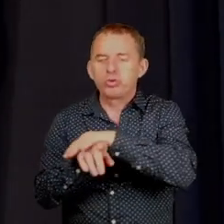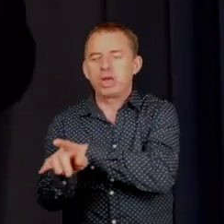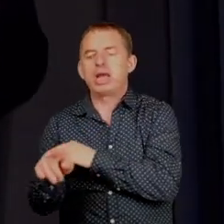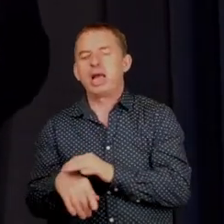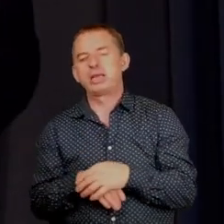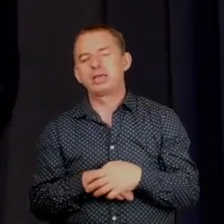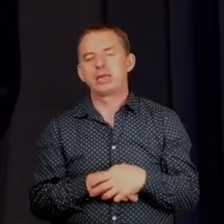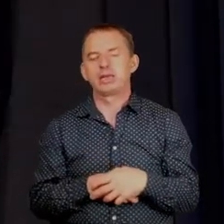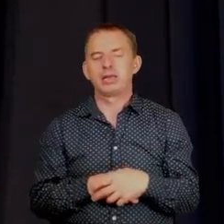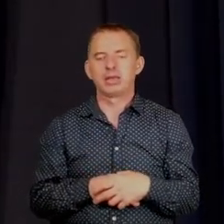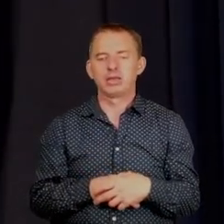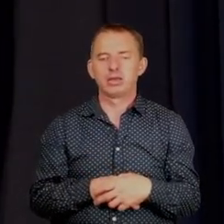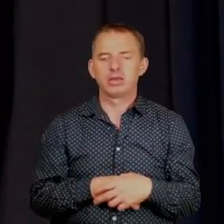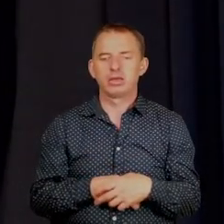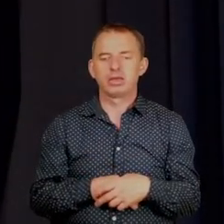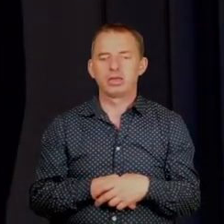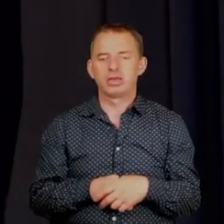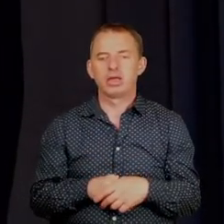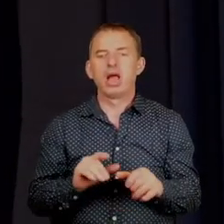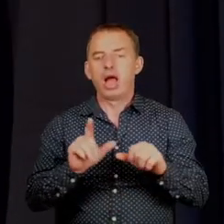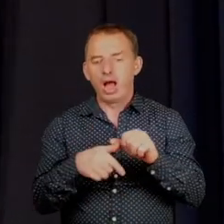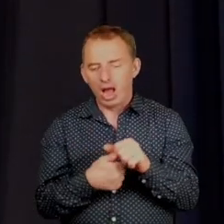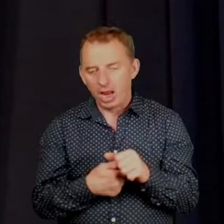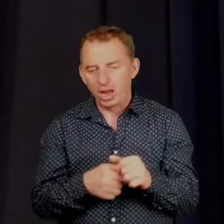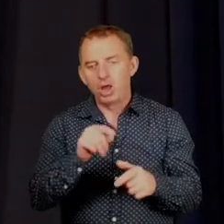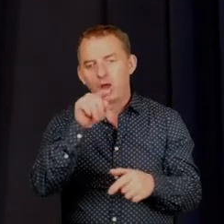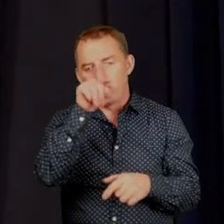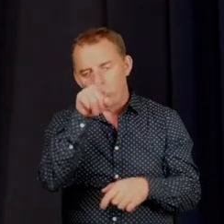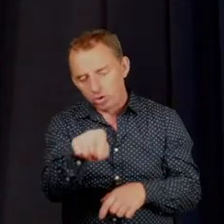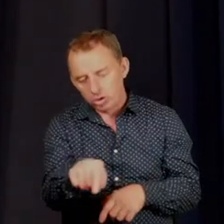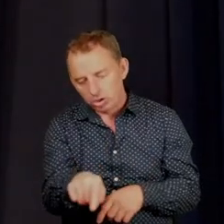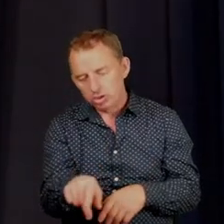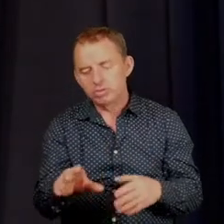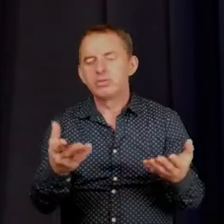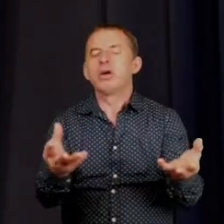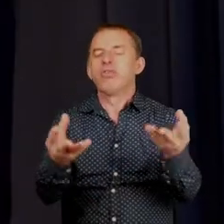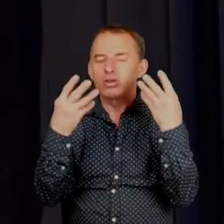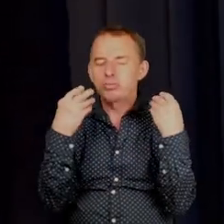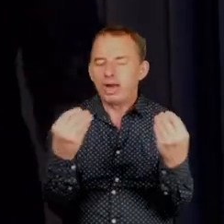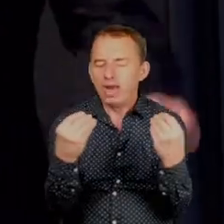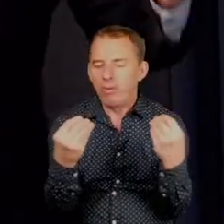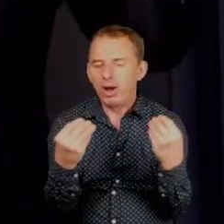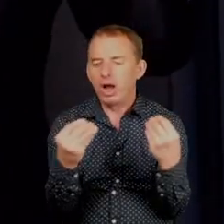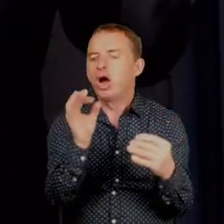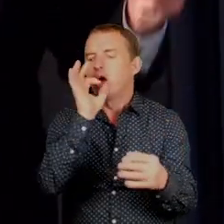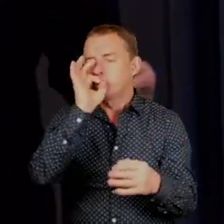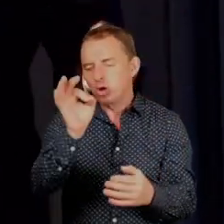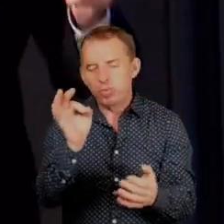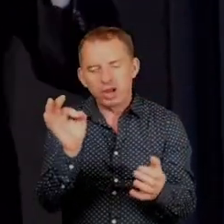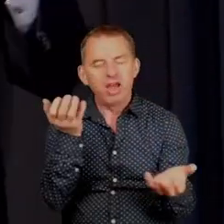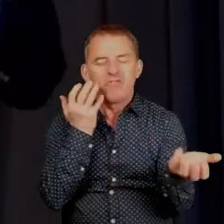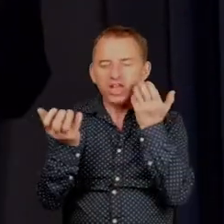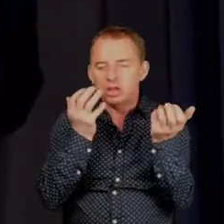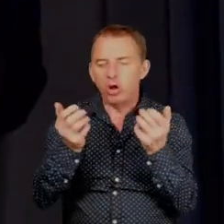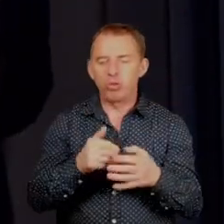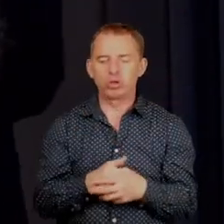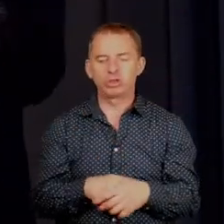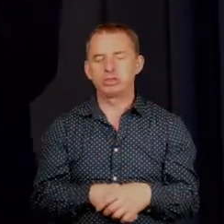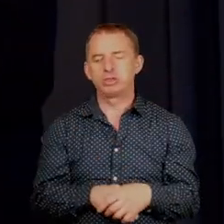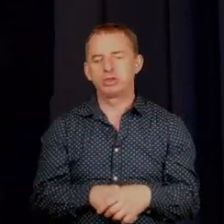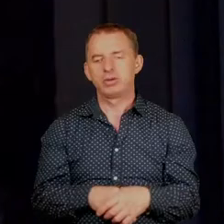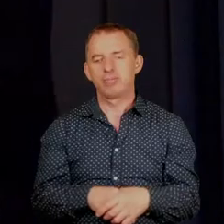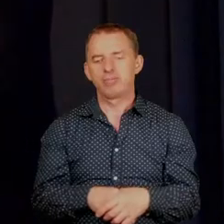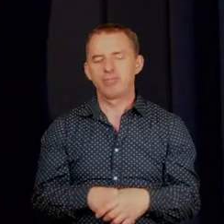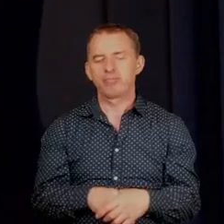the incredible good news. Ale oto niesamowicie dobra wiadomość. Soon the greatest evacuation in